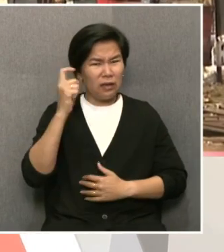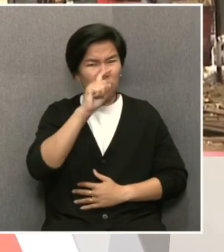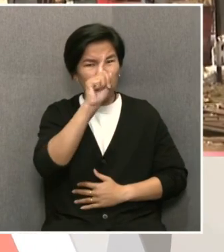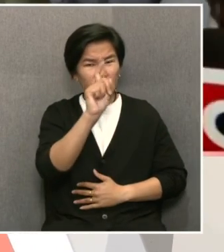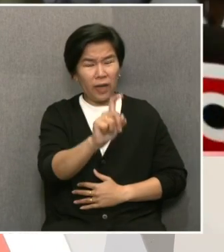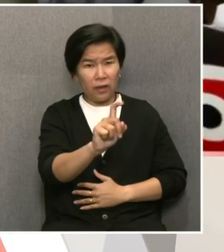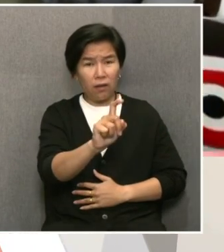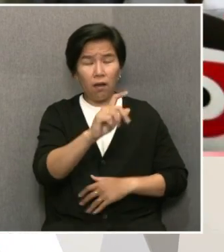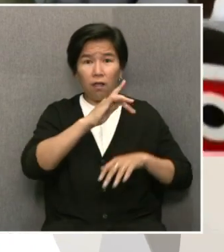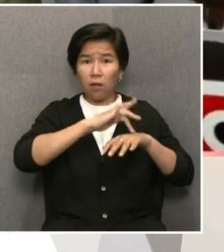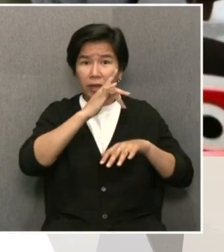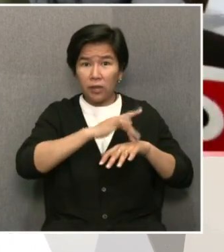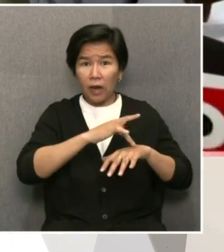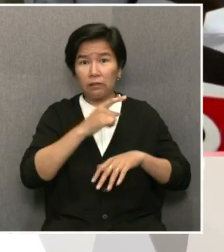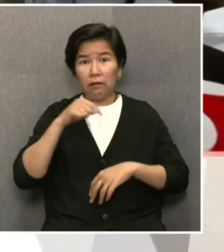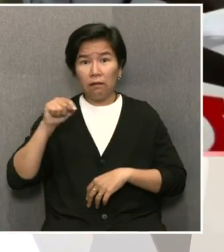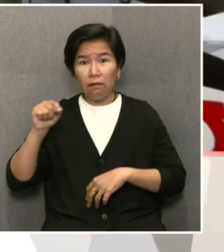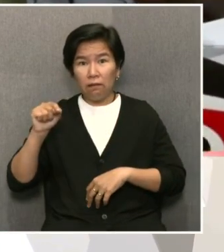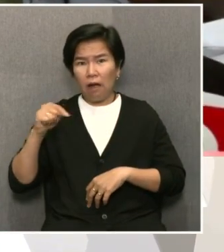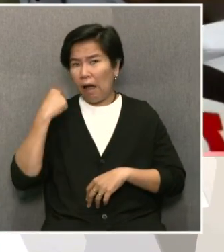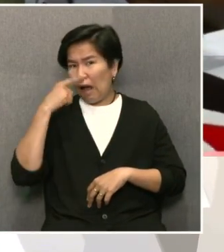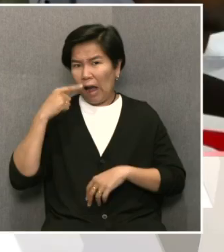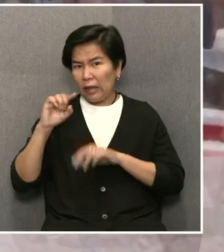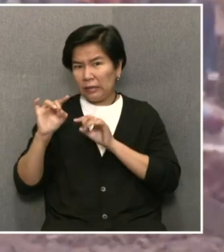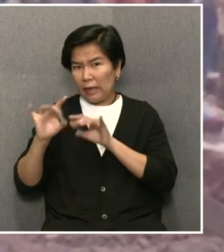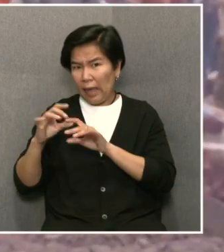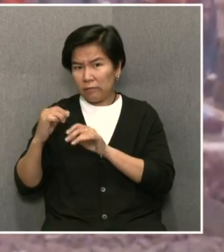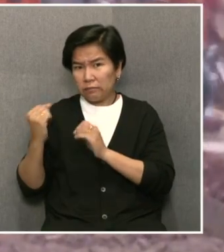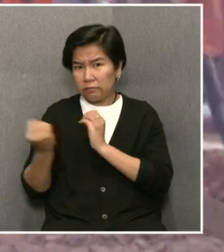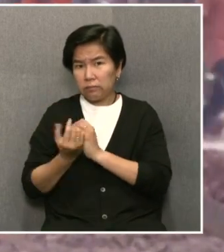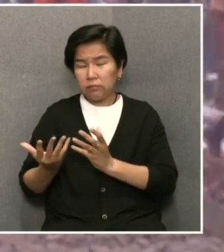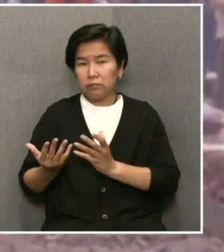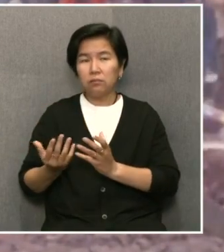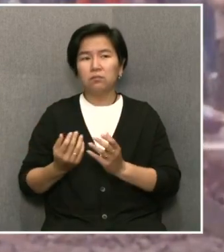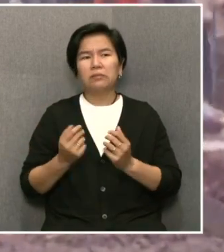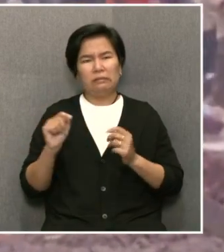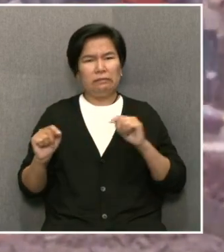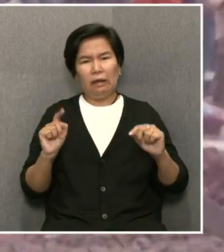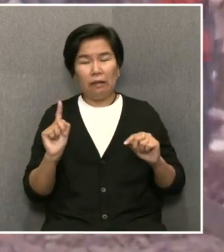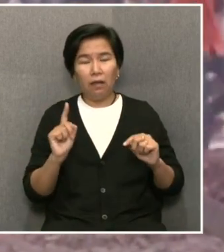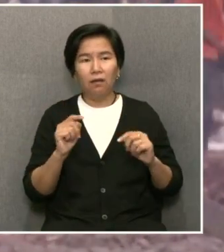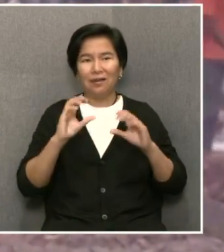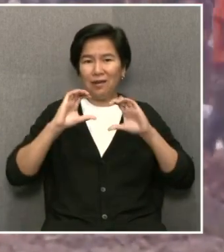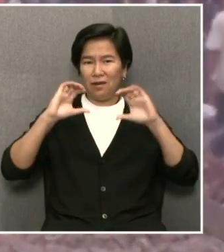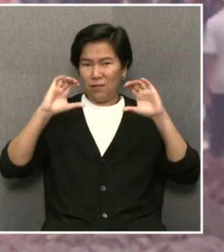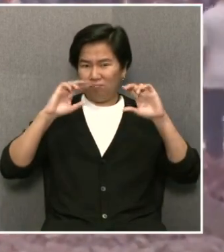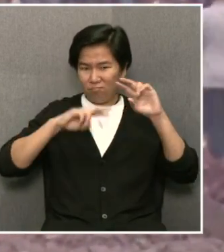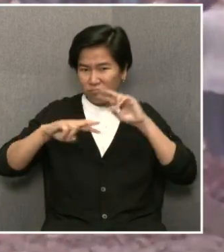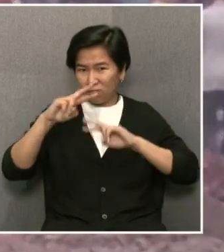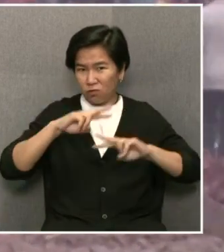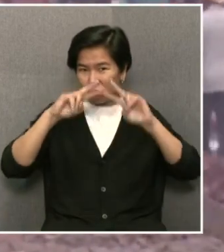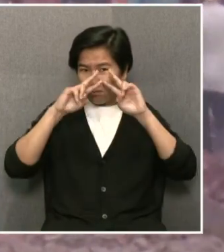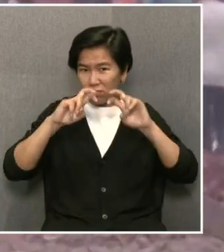เป็นอุบัติเหตุหรือว่าเป็นการกอบวินาศกรรมกันแน่ครับตอนนี้ทางการอินเดียก็เดินหน้าหาคำตอบกันอยู่นะครับเจ้าหน้าที่สอบสวน